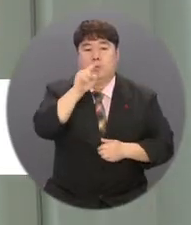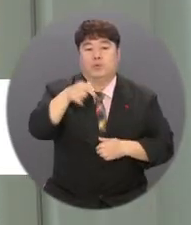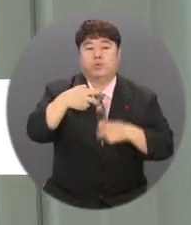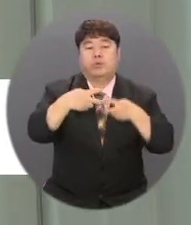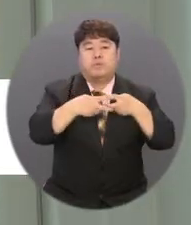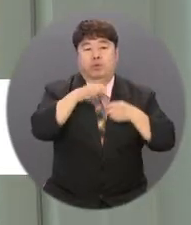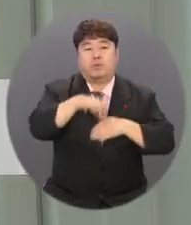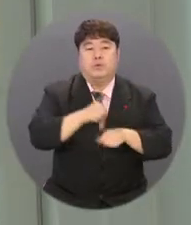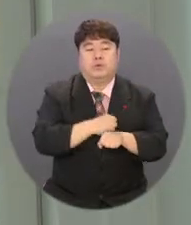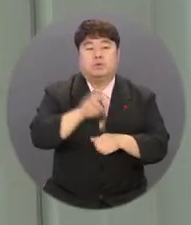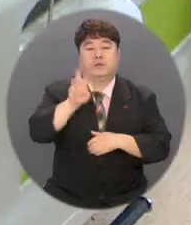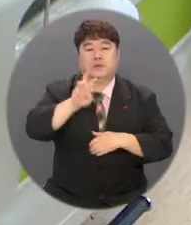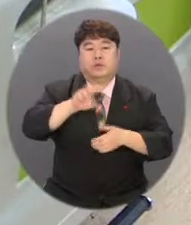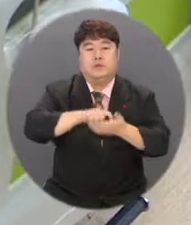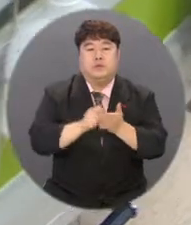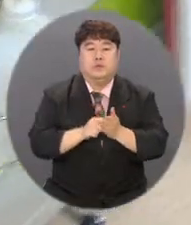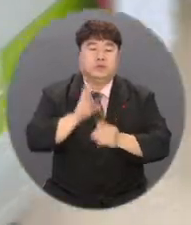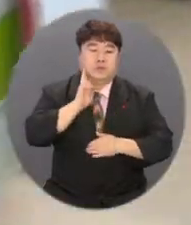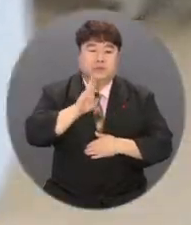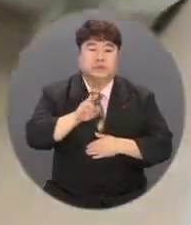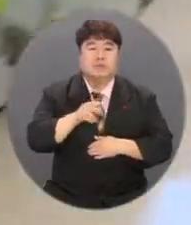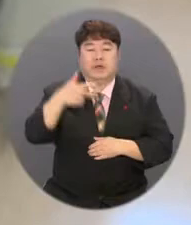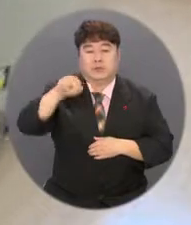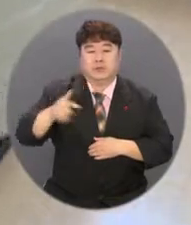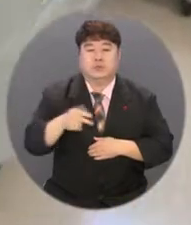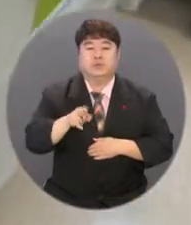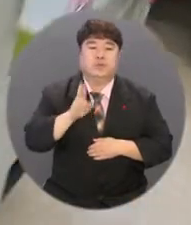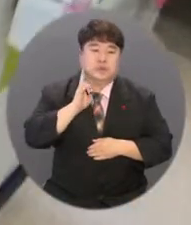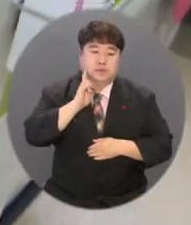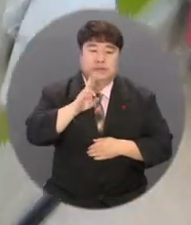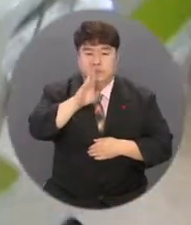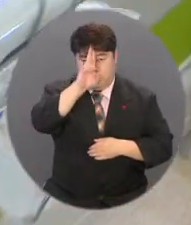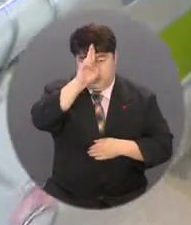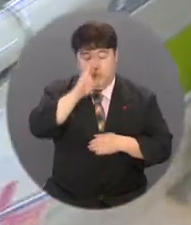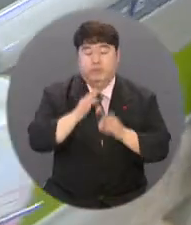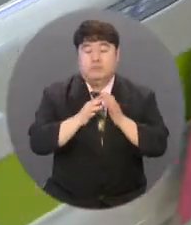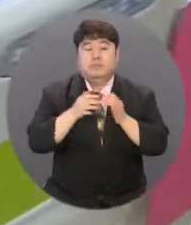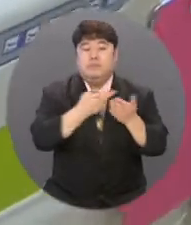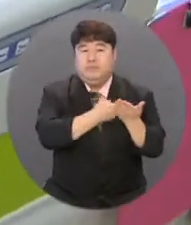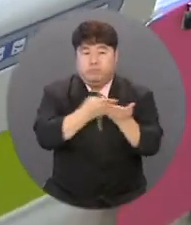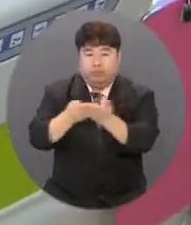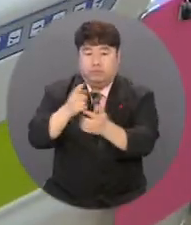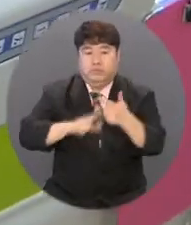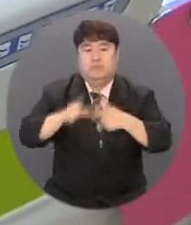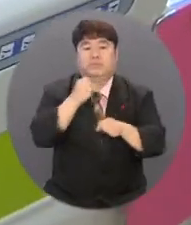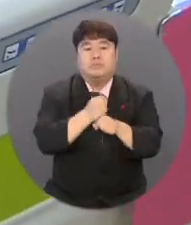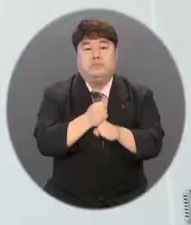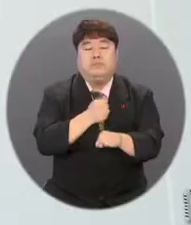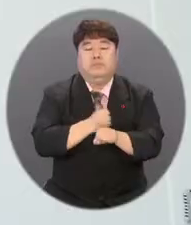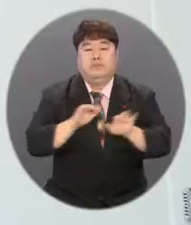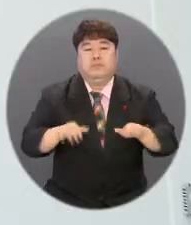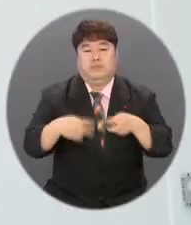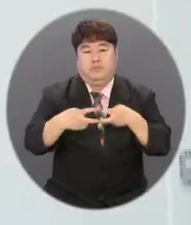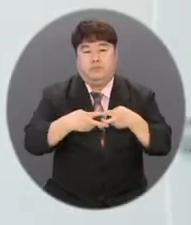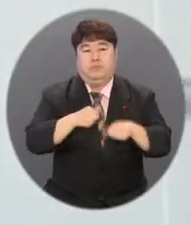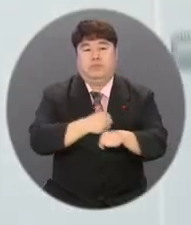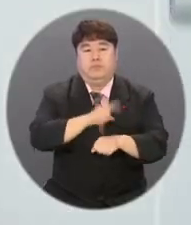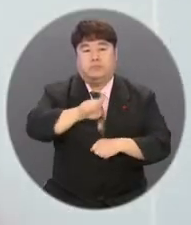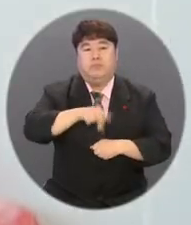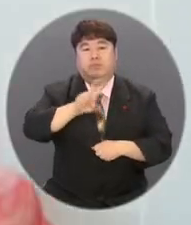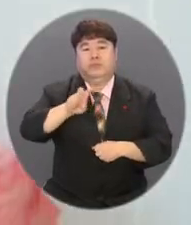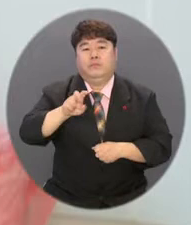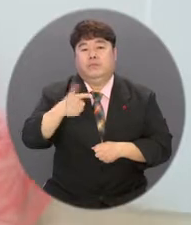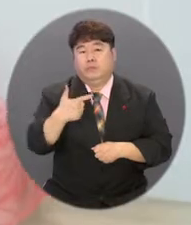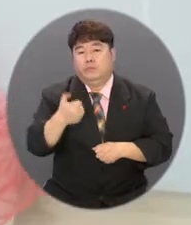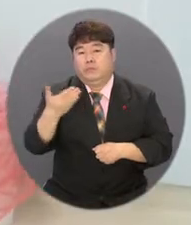등에 30개가량의 중증이나 준중증 병상을 추가 설치하도록 하고 일선병원